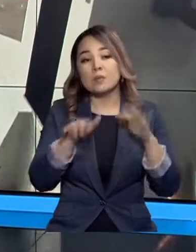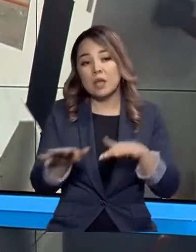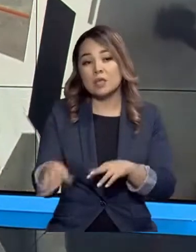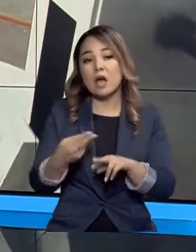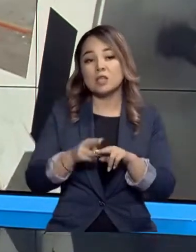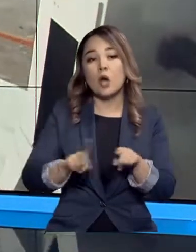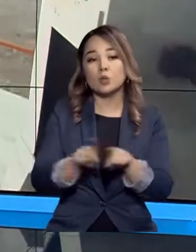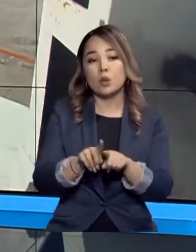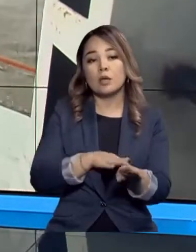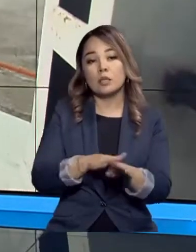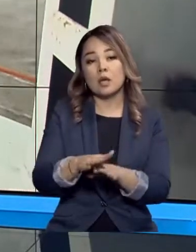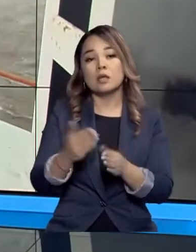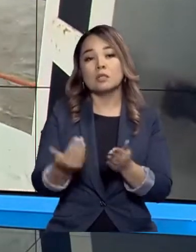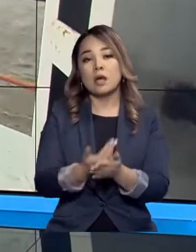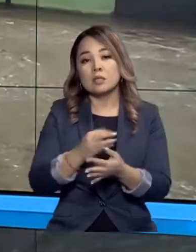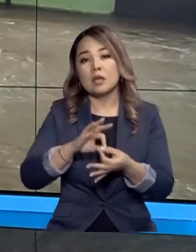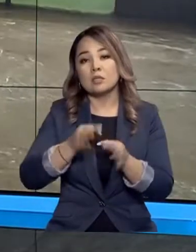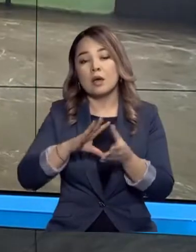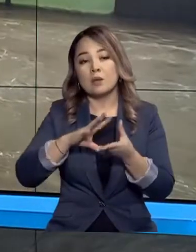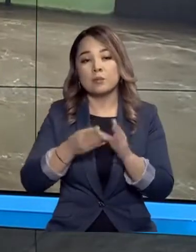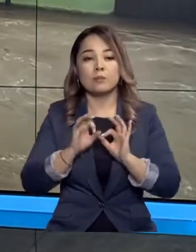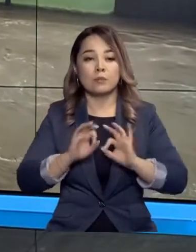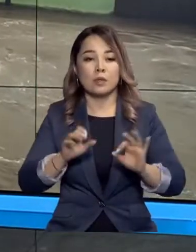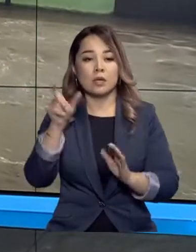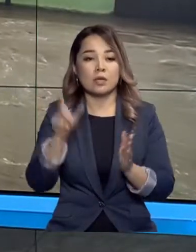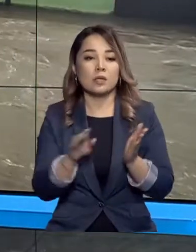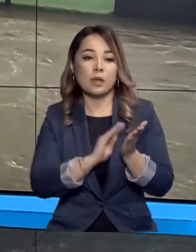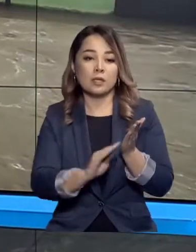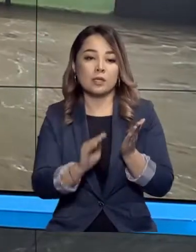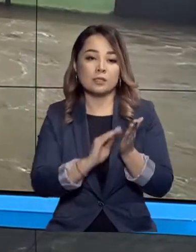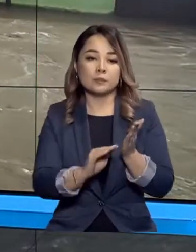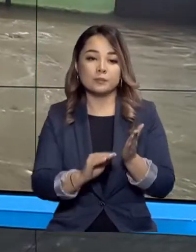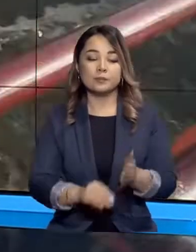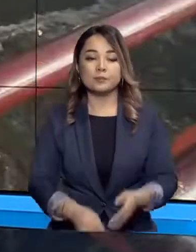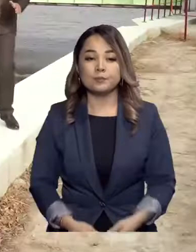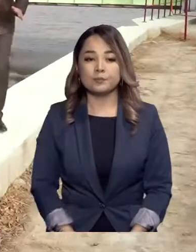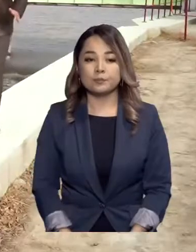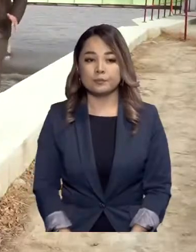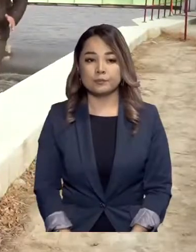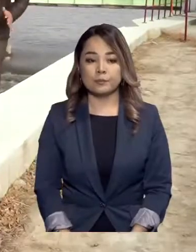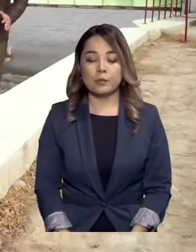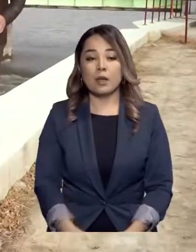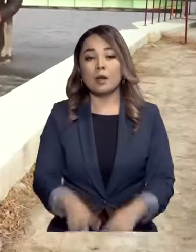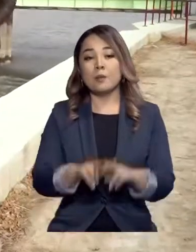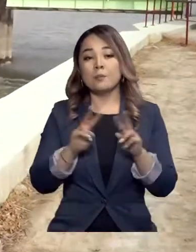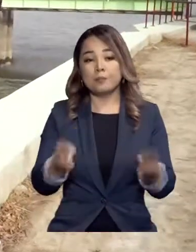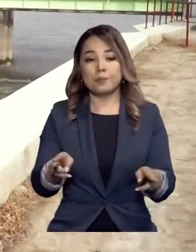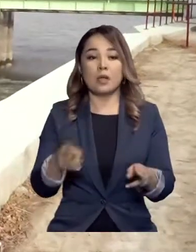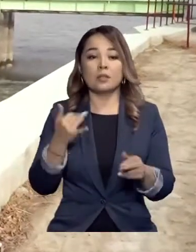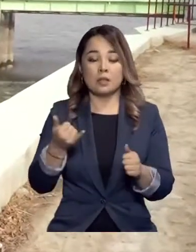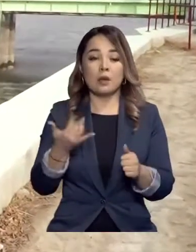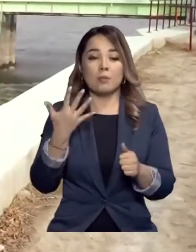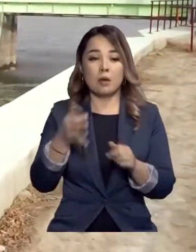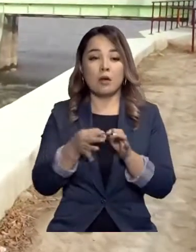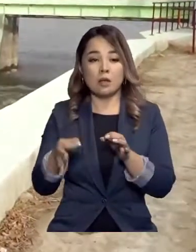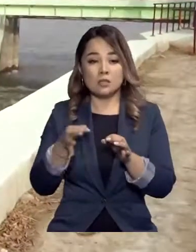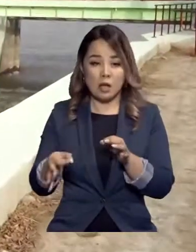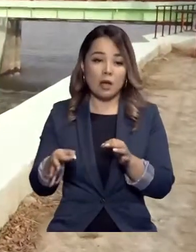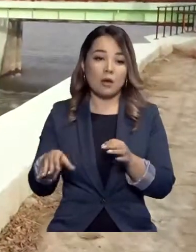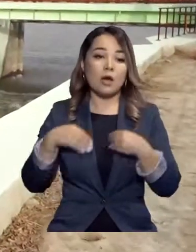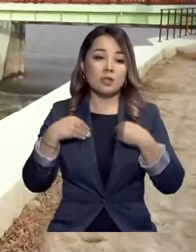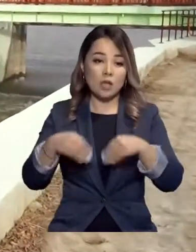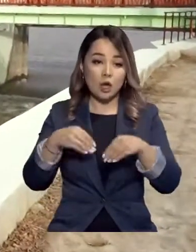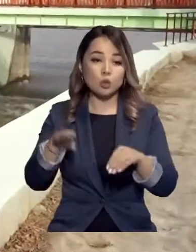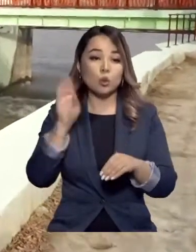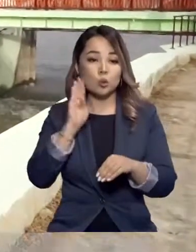аймақта атқарылып жатқан келелі істерді Әділбек Серікұлы баяндайды. Бес бірдей ауданның көлдер жүйесі мен егістігіне